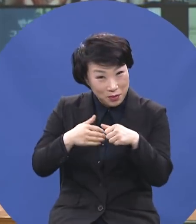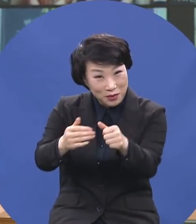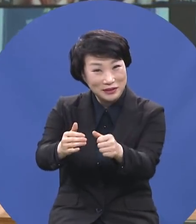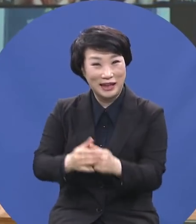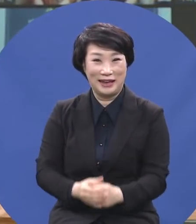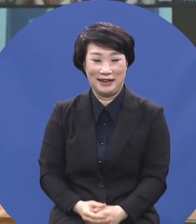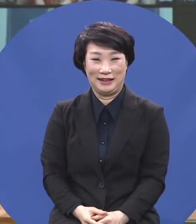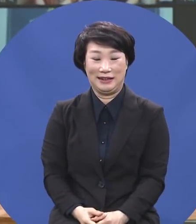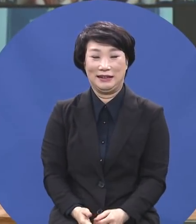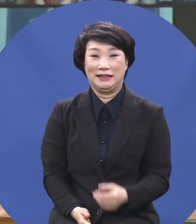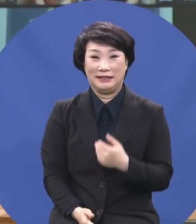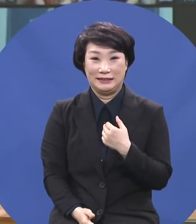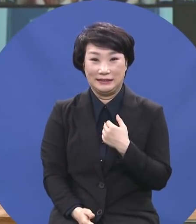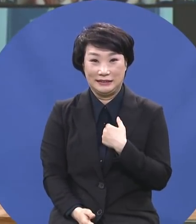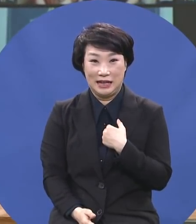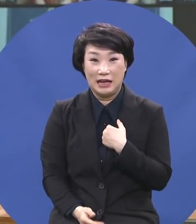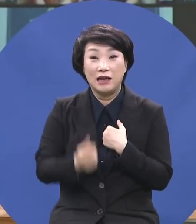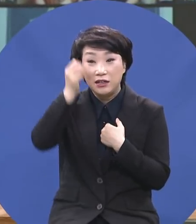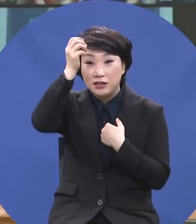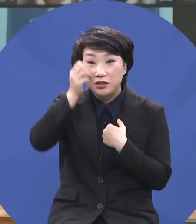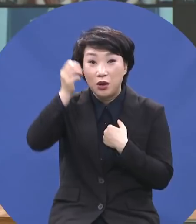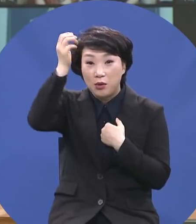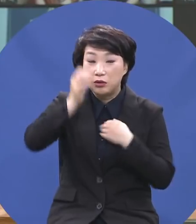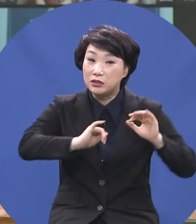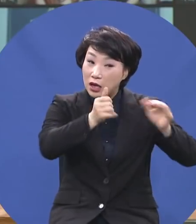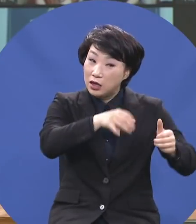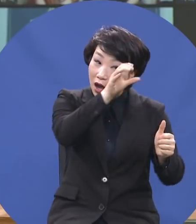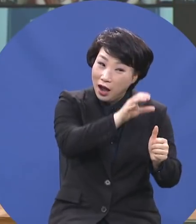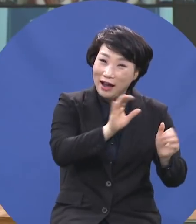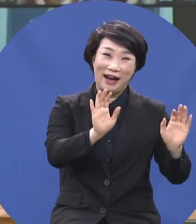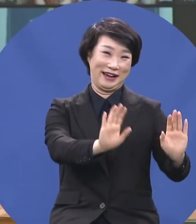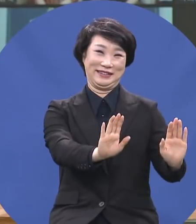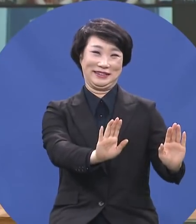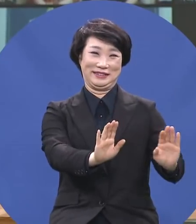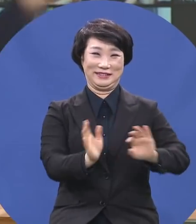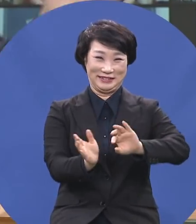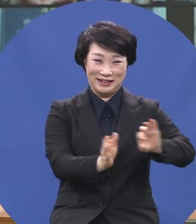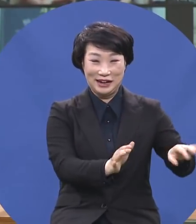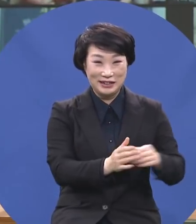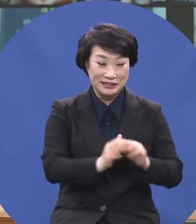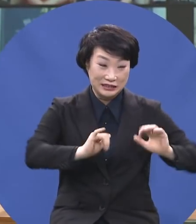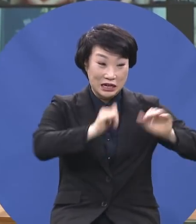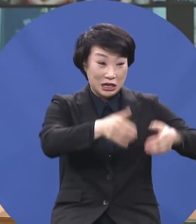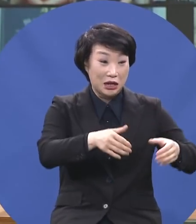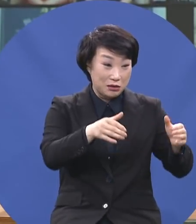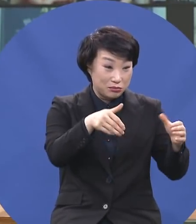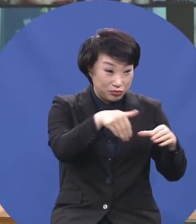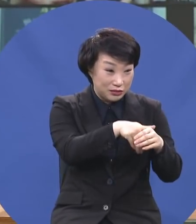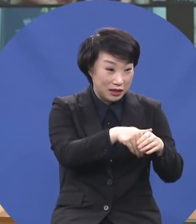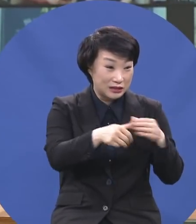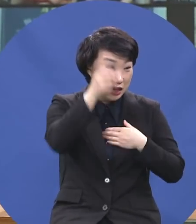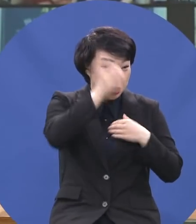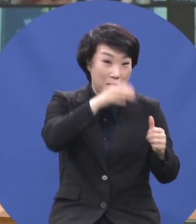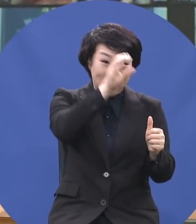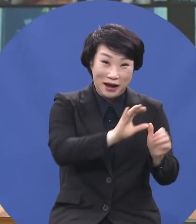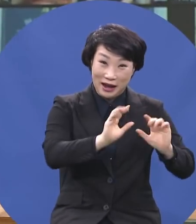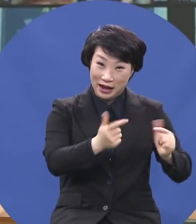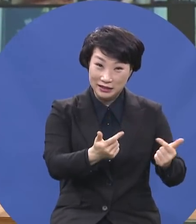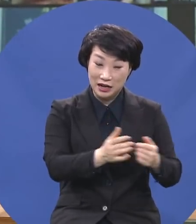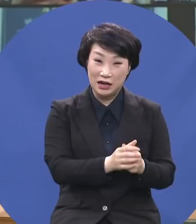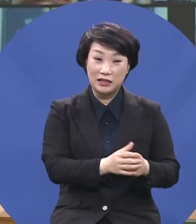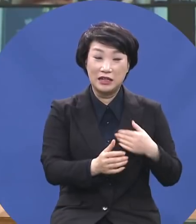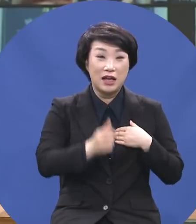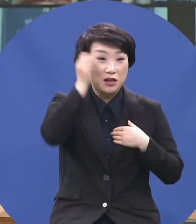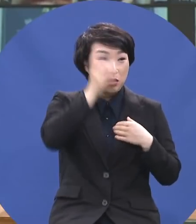보내서 내 영혼을 세상에 맡기지 않고 문명에 맡기지 않고 돈에 맡기지